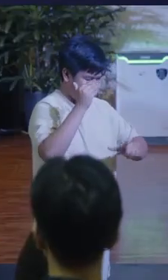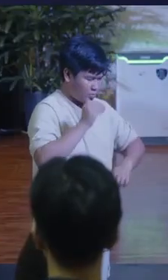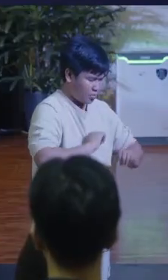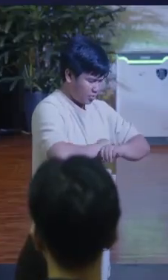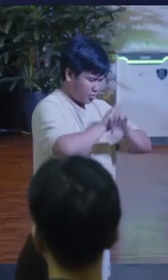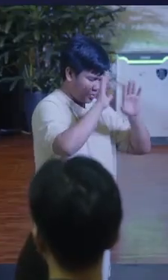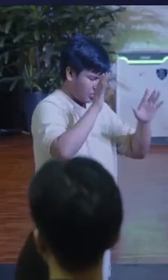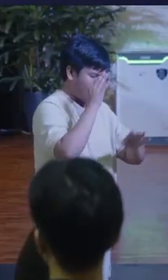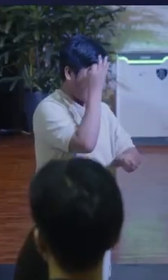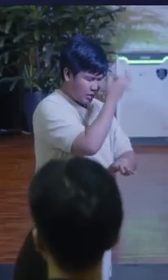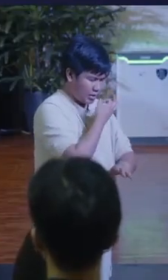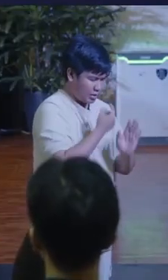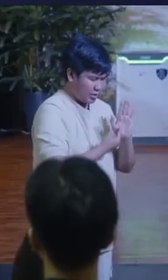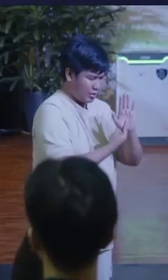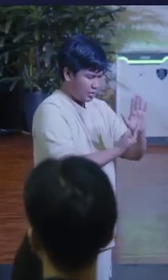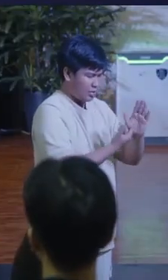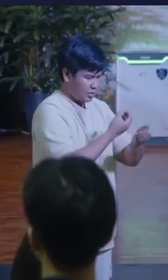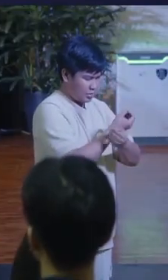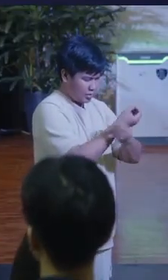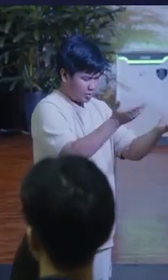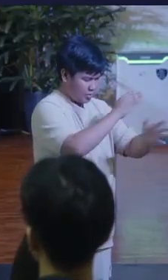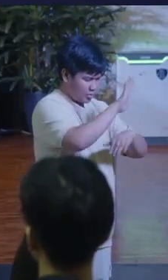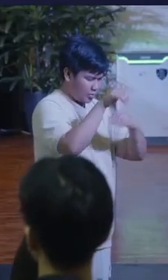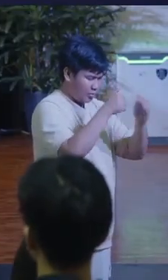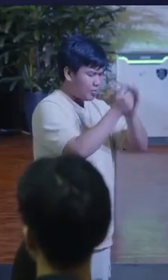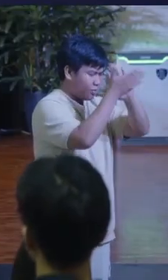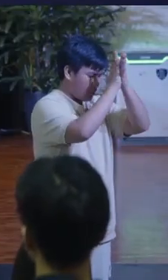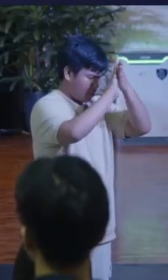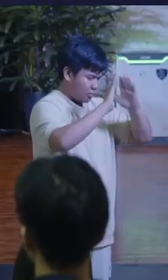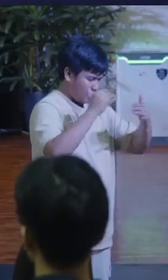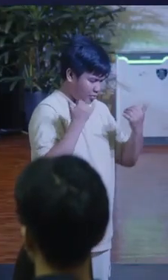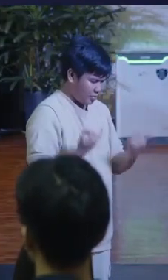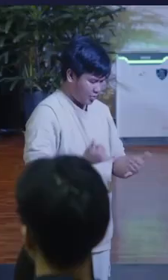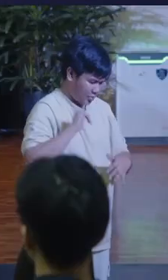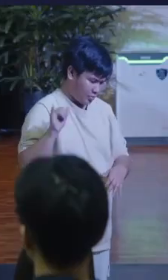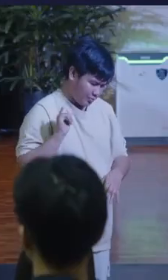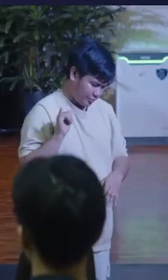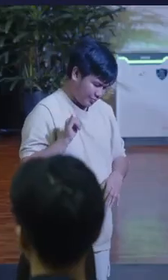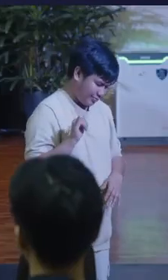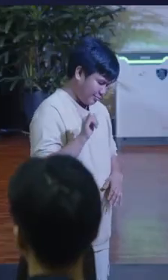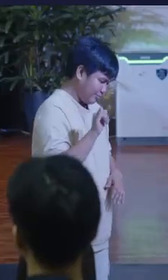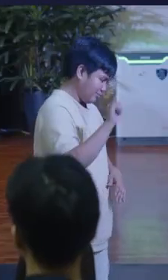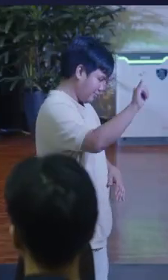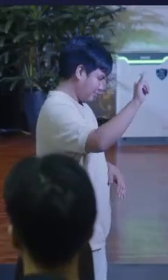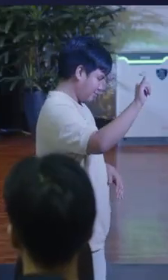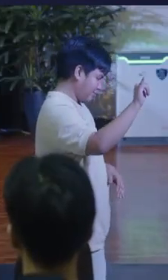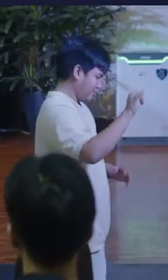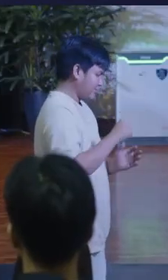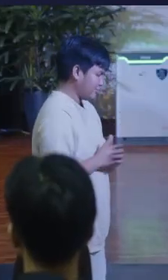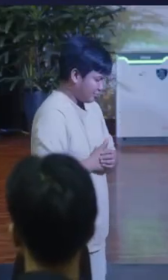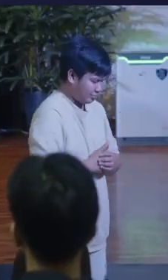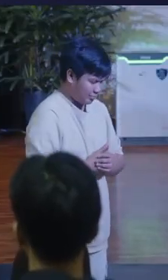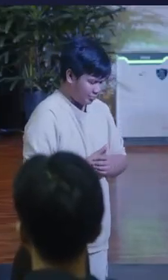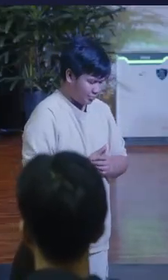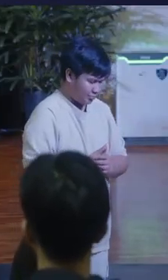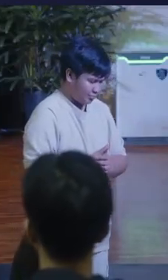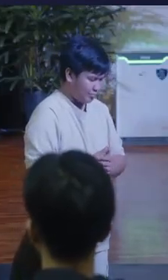ang kanyang mukha sa inyo at bigyan kayo ng kapayapaan magmula ngayon at magpasawalang